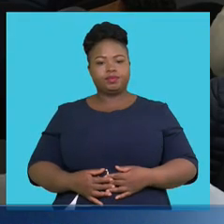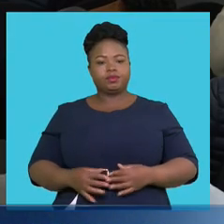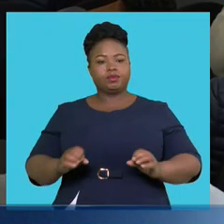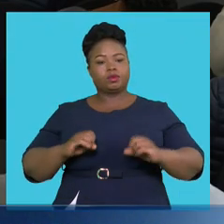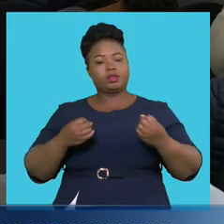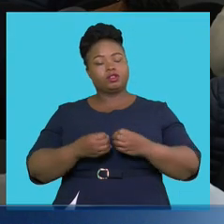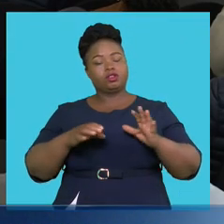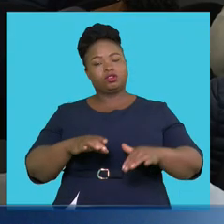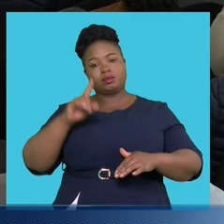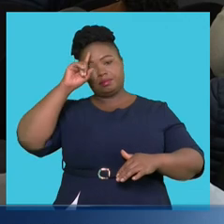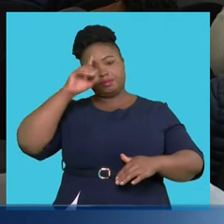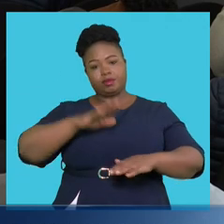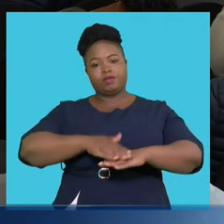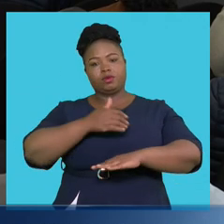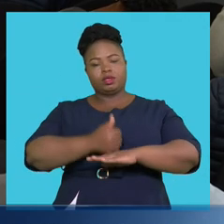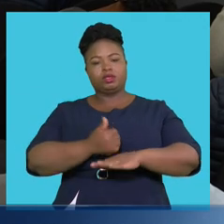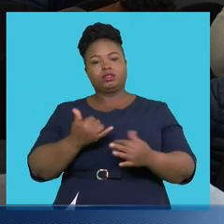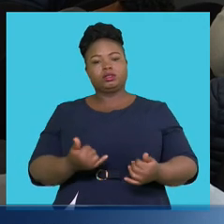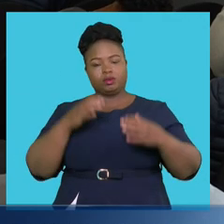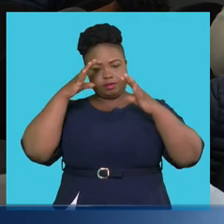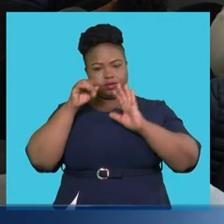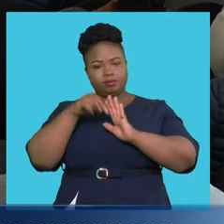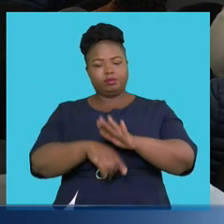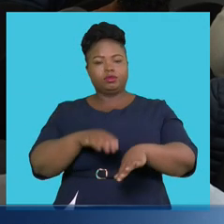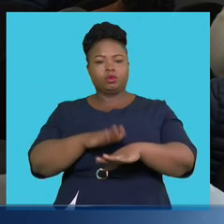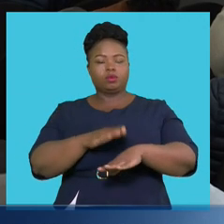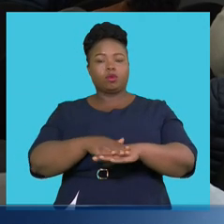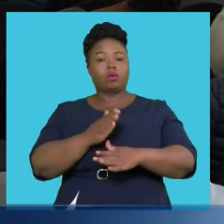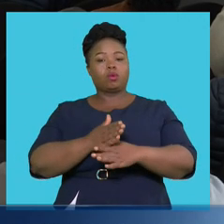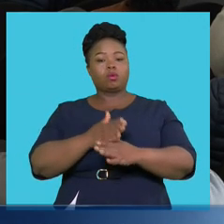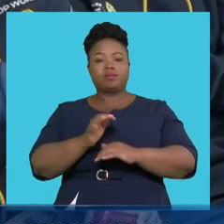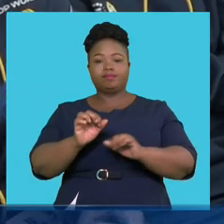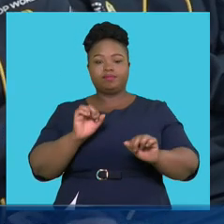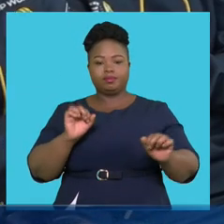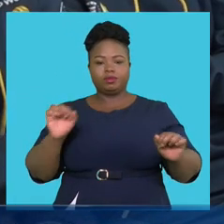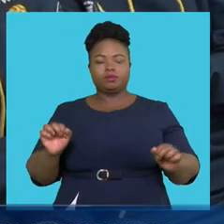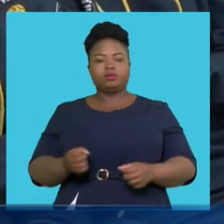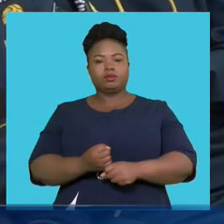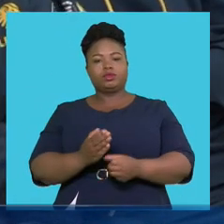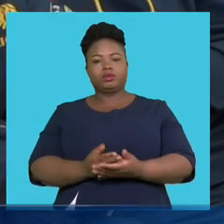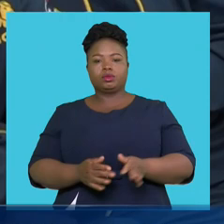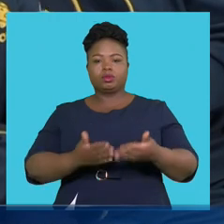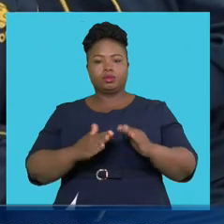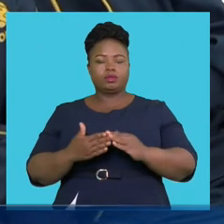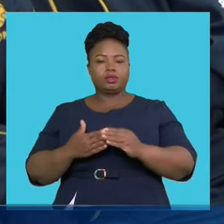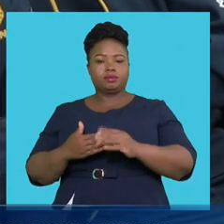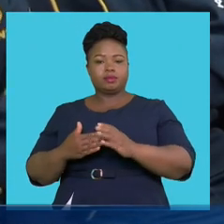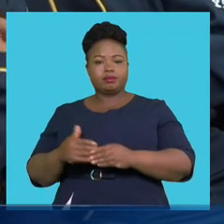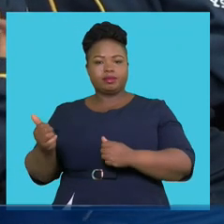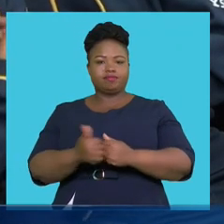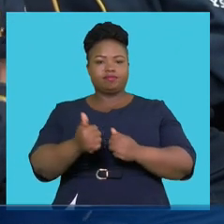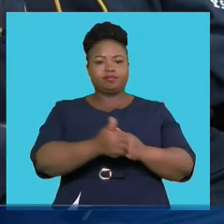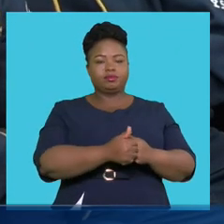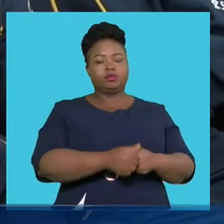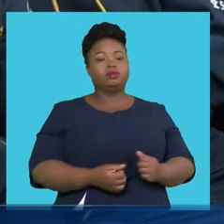Inhlangano iNelson Mandela Foundation igxile emsebenzini wayo ukufaka isandla ekwakhiweni kwemiphakathi ngokuhlanganisa